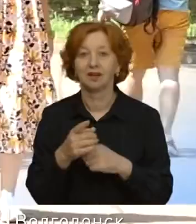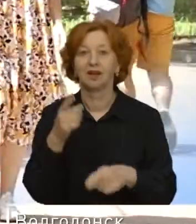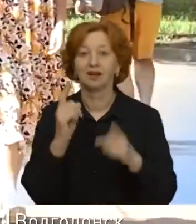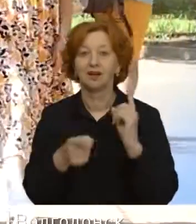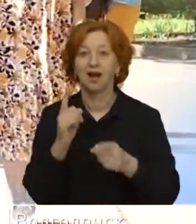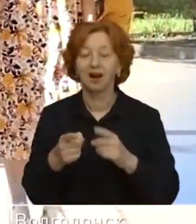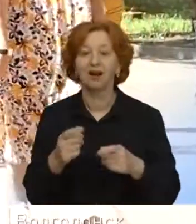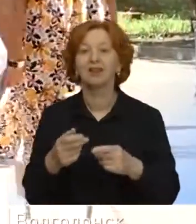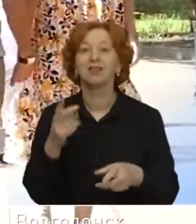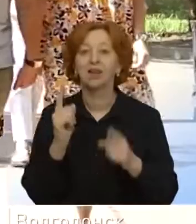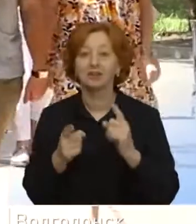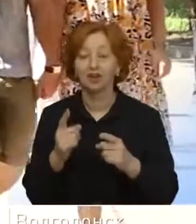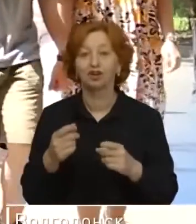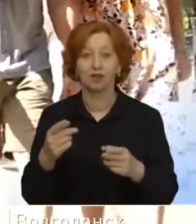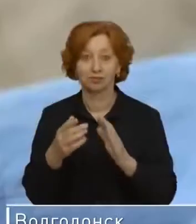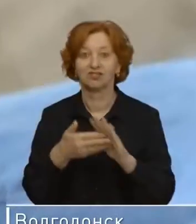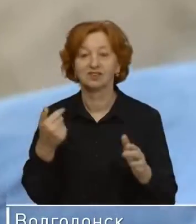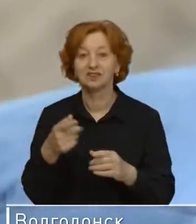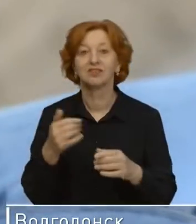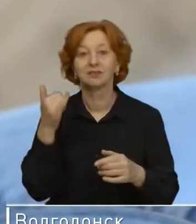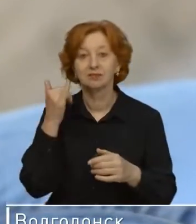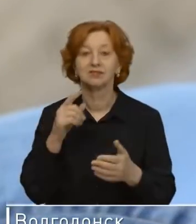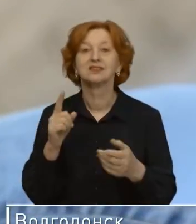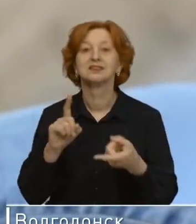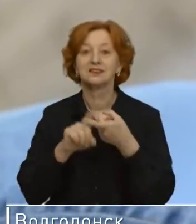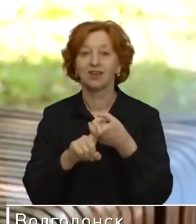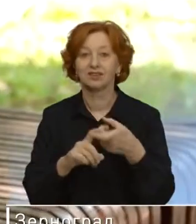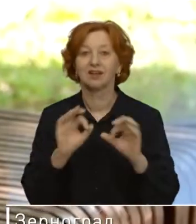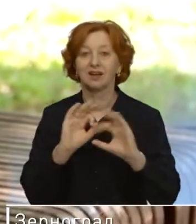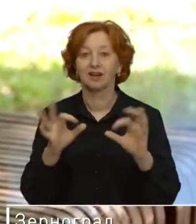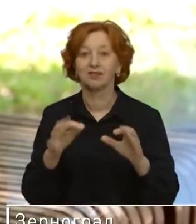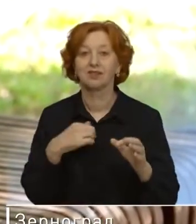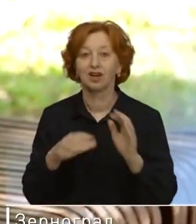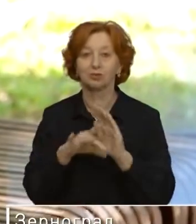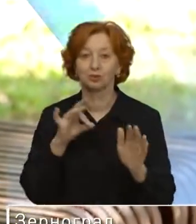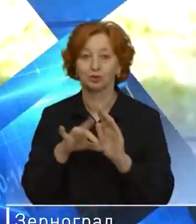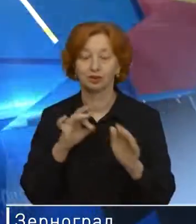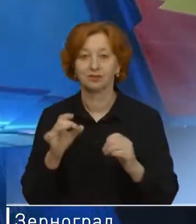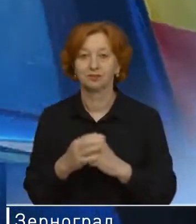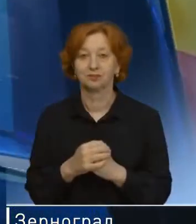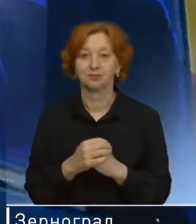Виртуальная реальность или настоящая жизнь? Что такое интернет-зависимость, расскажем в нашем сюжете.